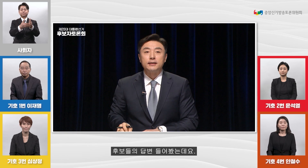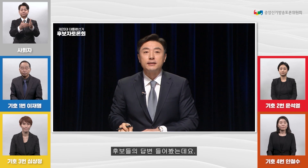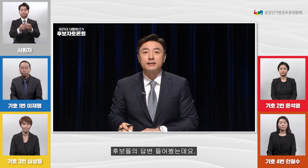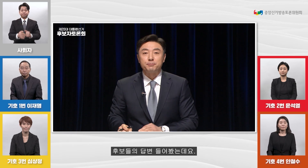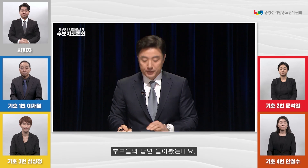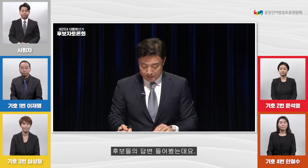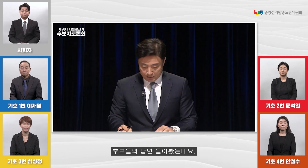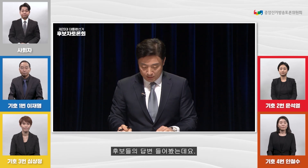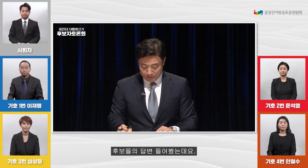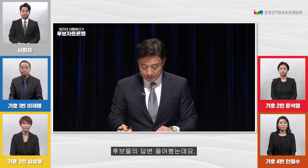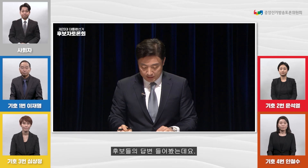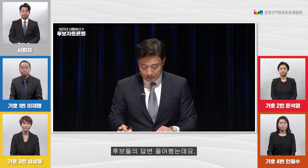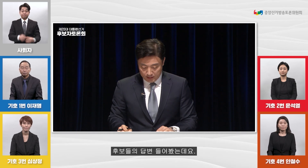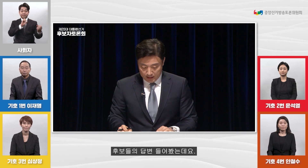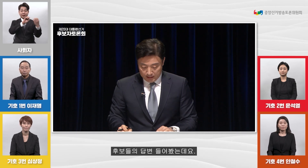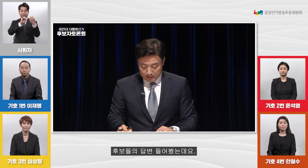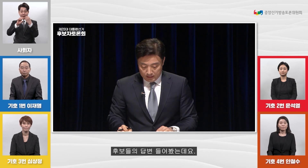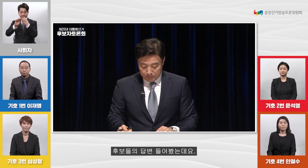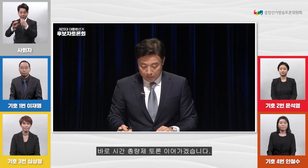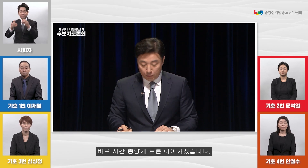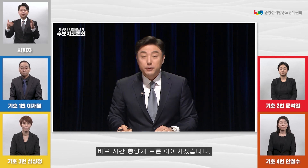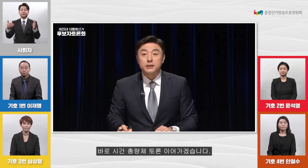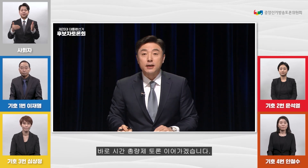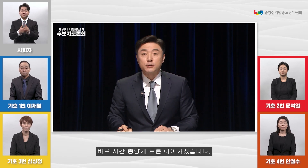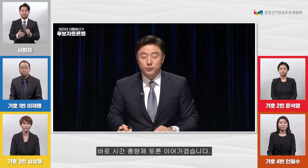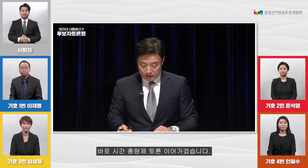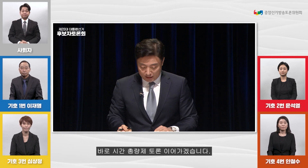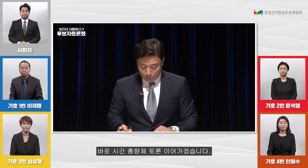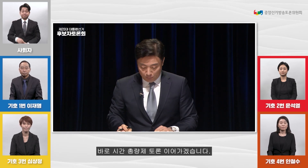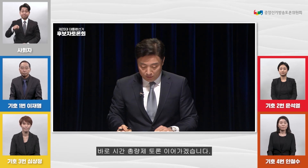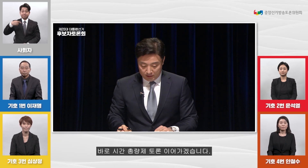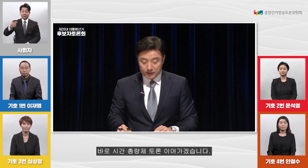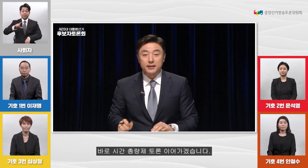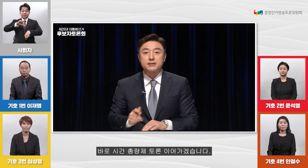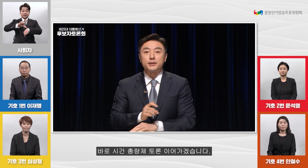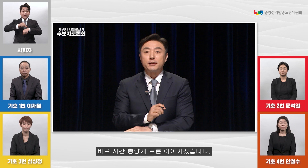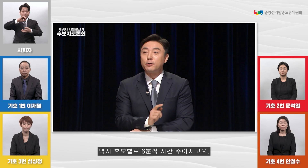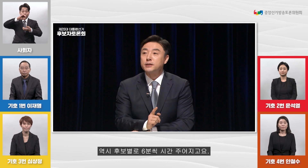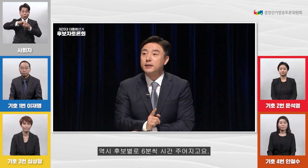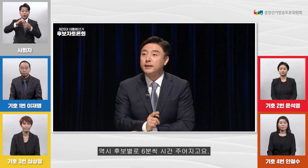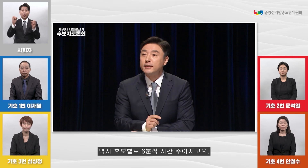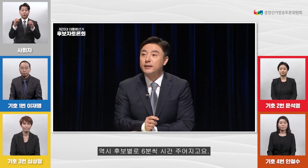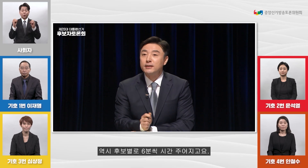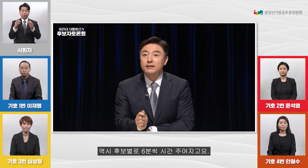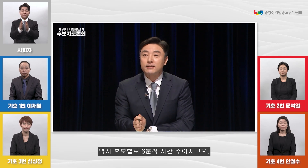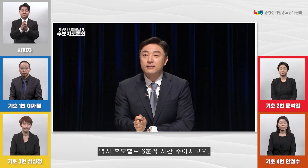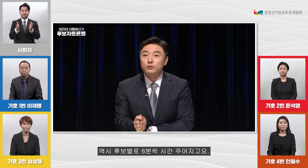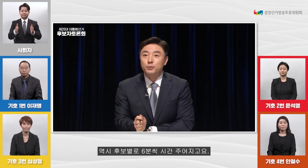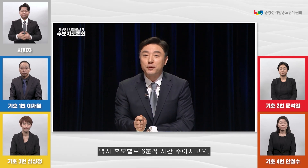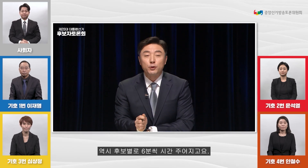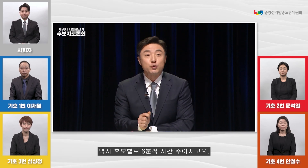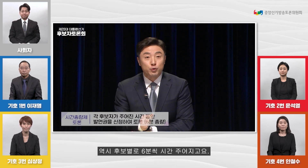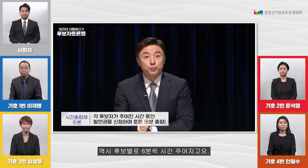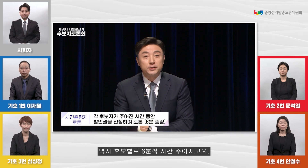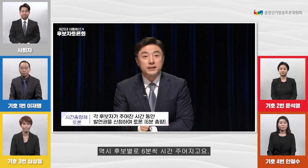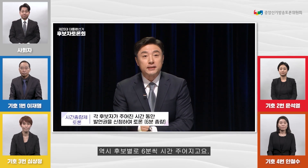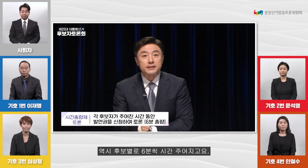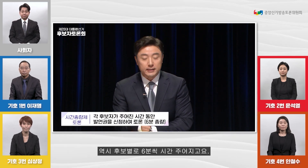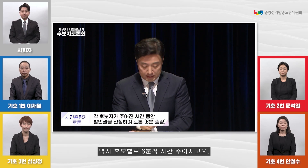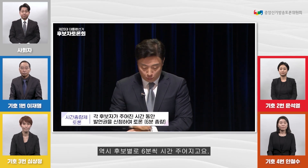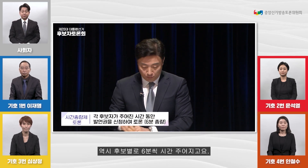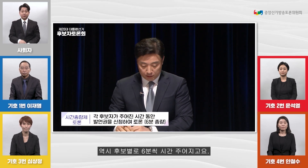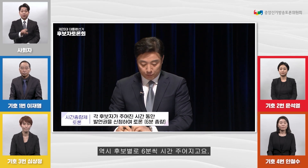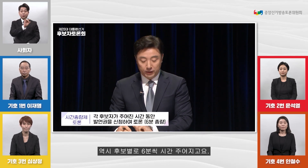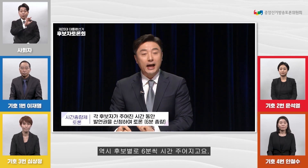후보들의 답변 들어봤는데요. 바로 시간 총량제 토론 이어가겠습니다. 역시 후보별로